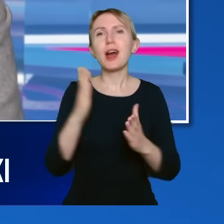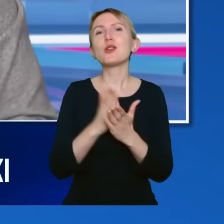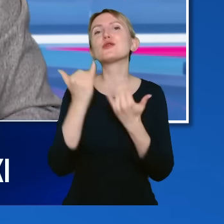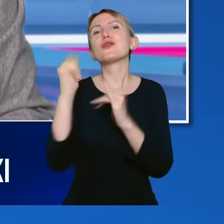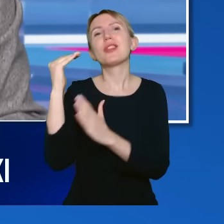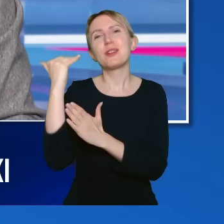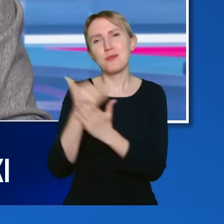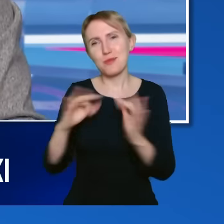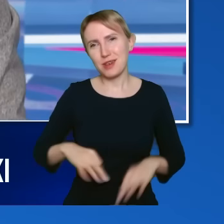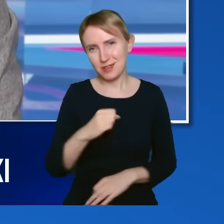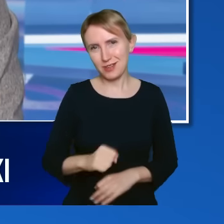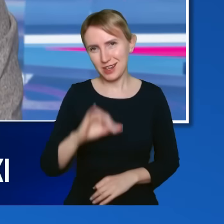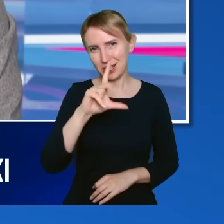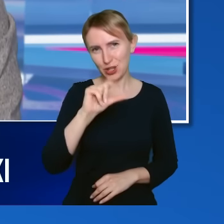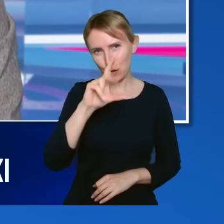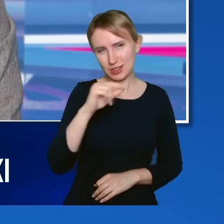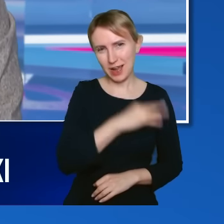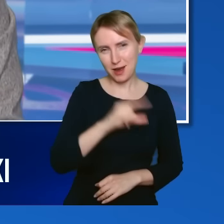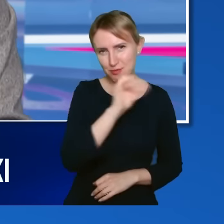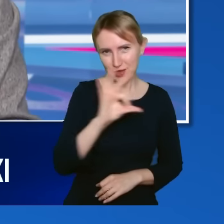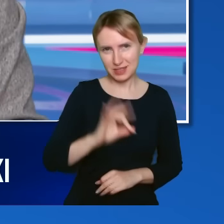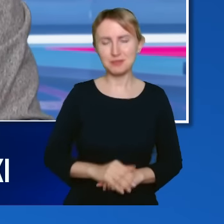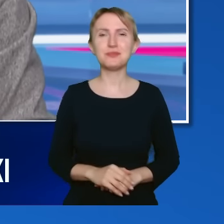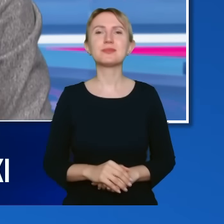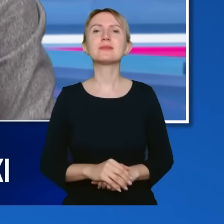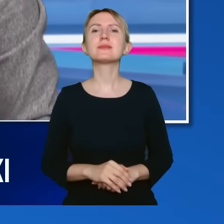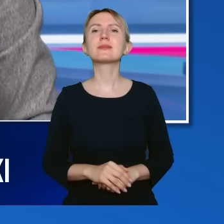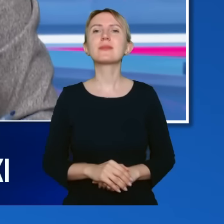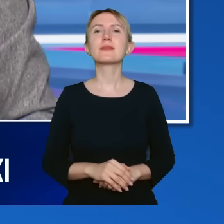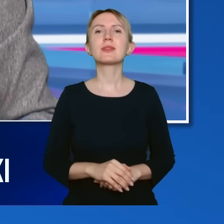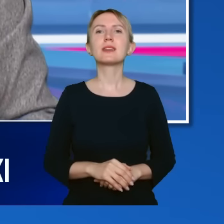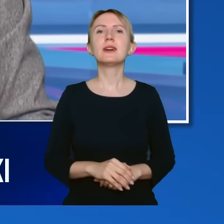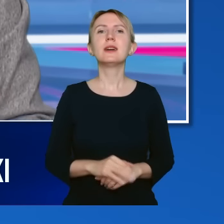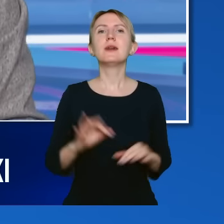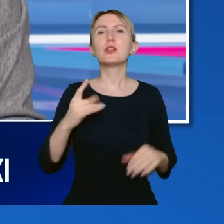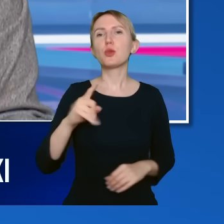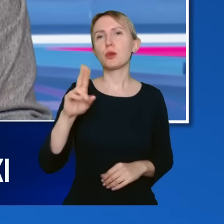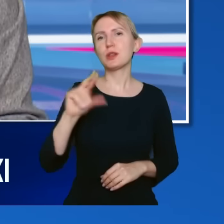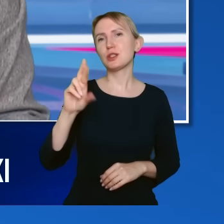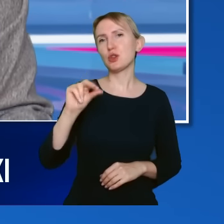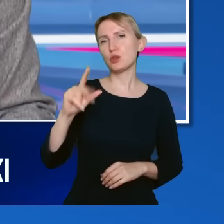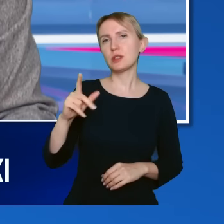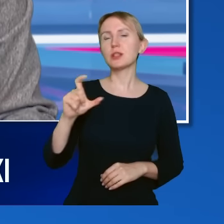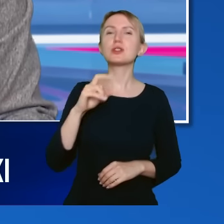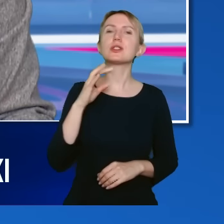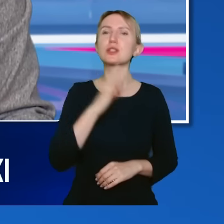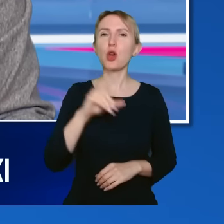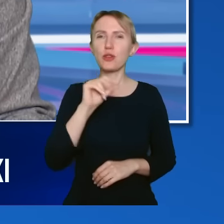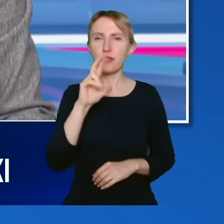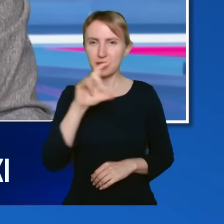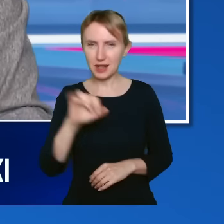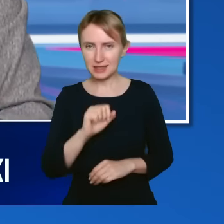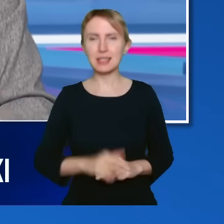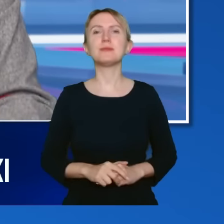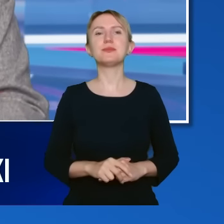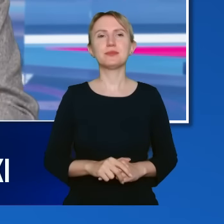programie. Pani poseł Joanna Lichocka, Prawo i Sprawiedliwość. Dziękuję bardzo. Studio Telewizji Republika. Pan Dobromir Sośnierz z Konfederacji, również Studio Telewizji